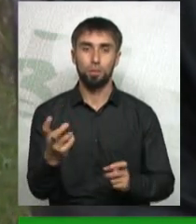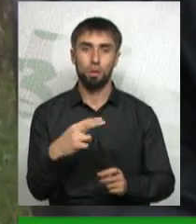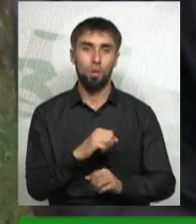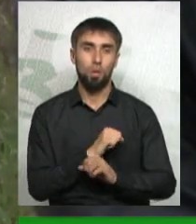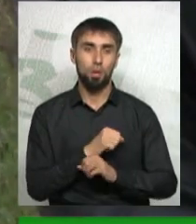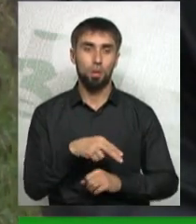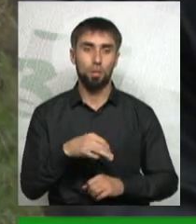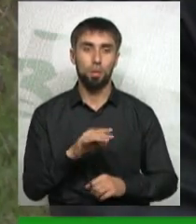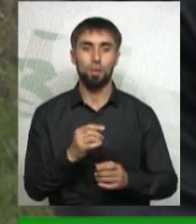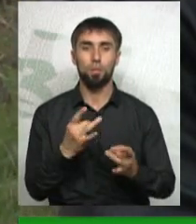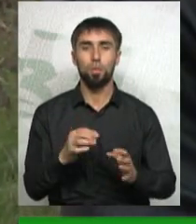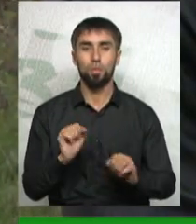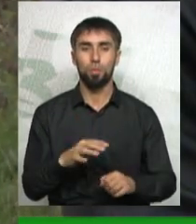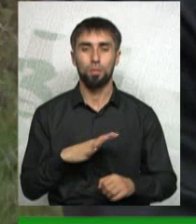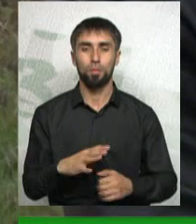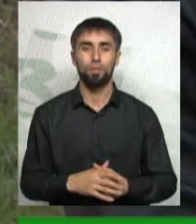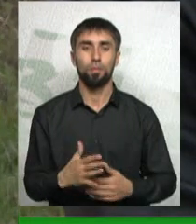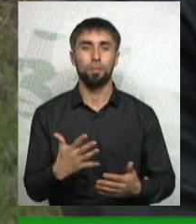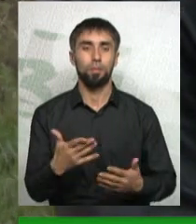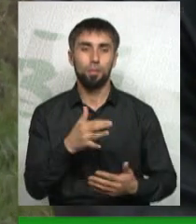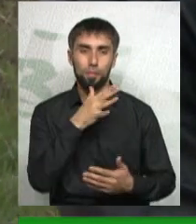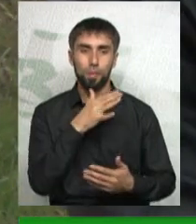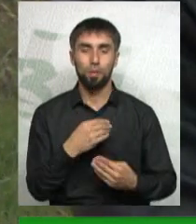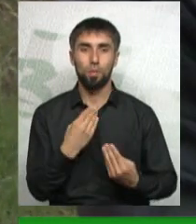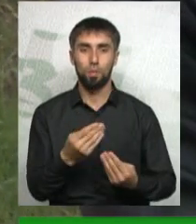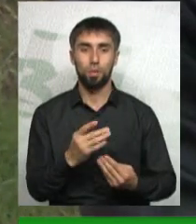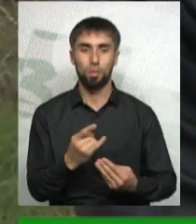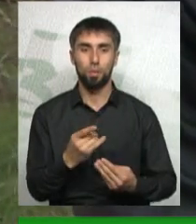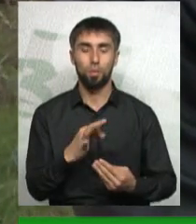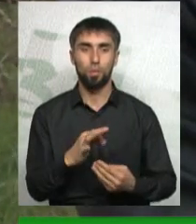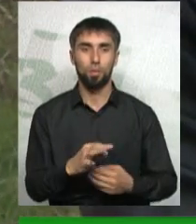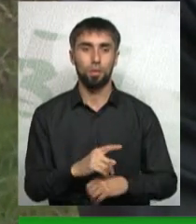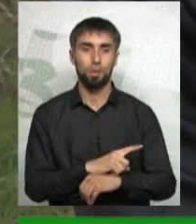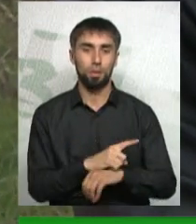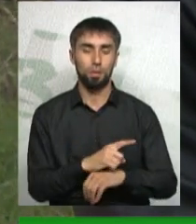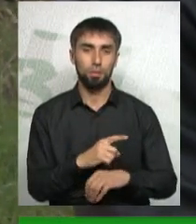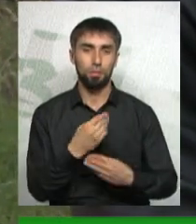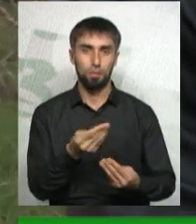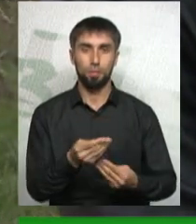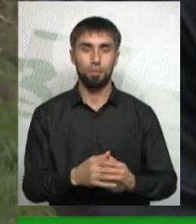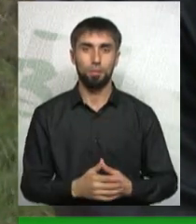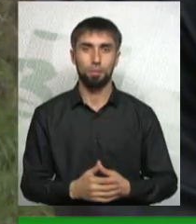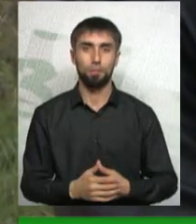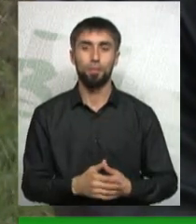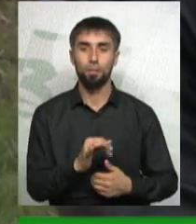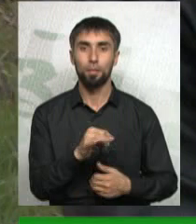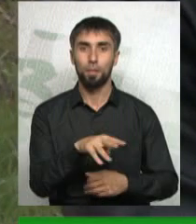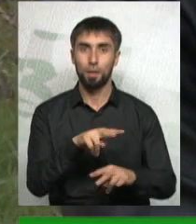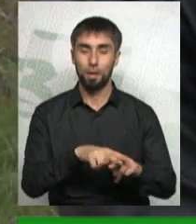парк, можно просто или на какое-то время отдать ребенка по часам, и